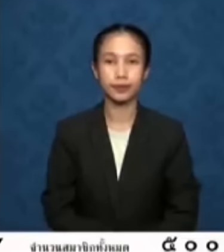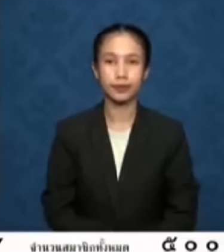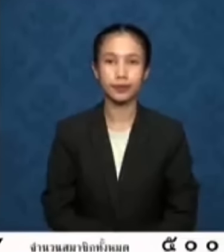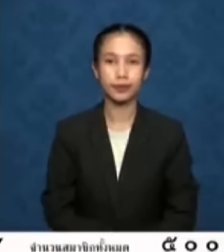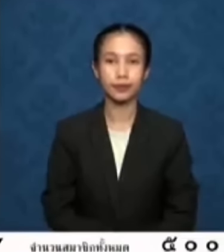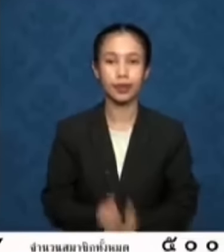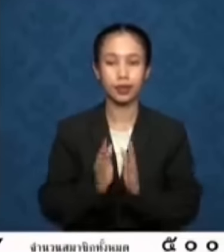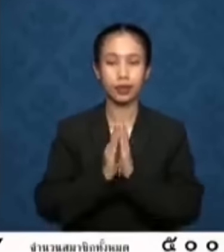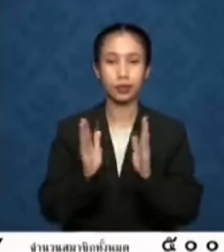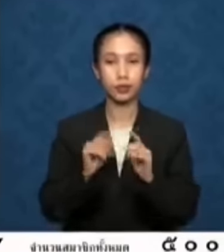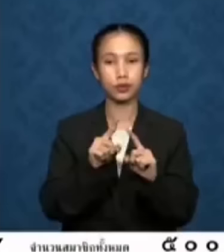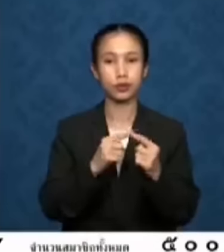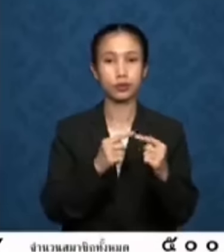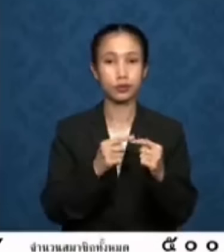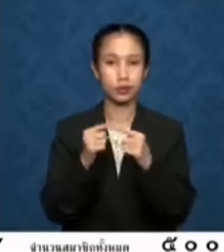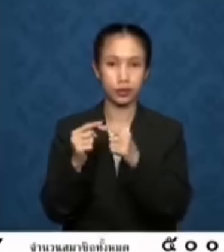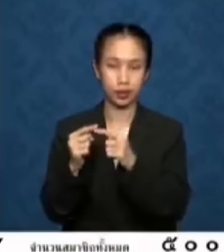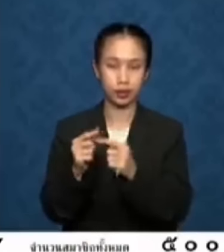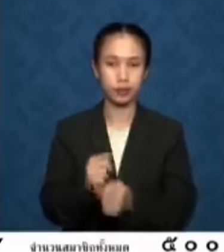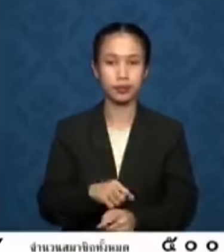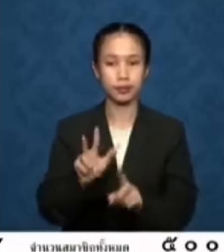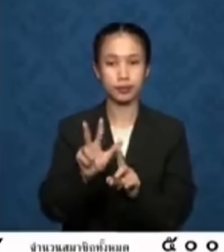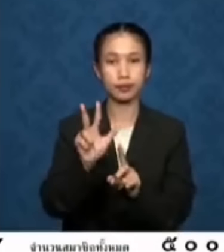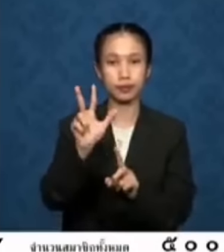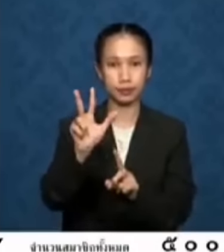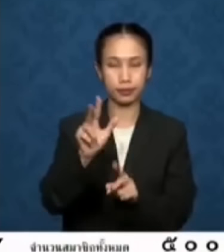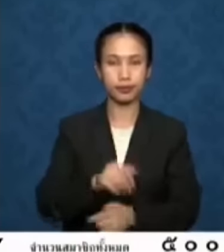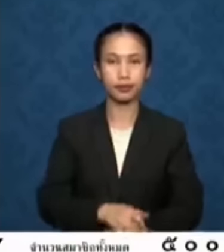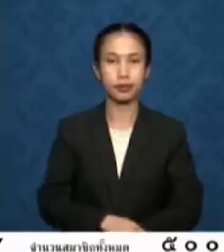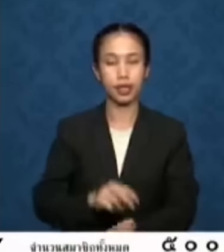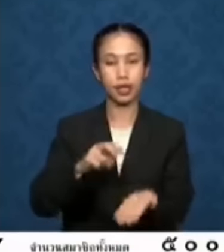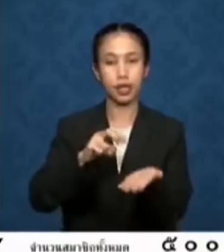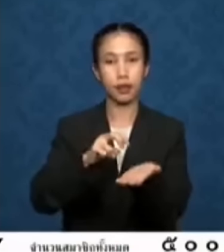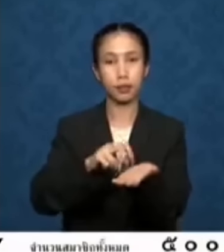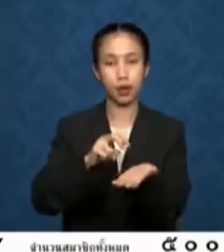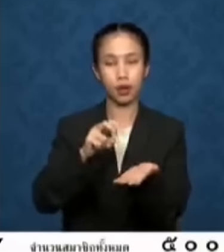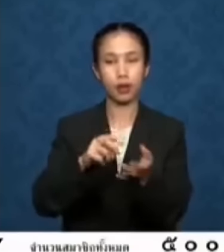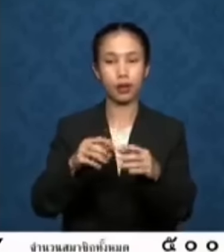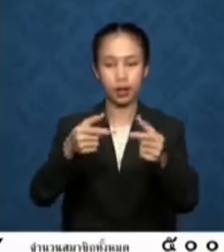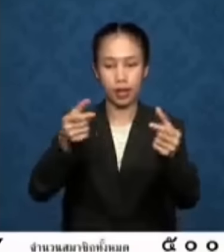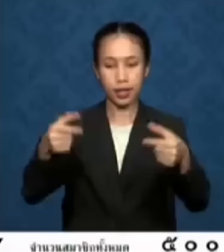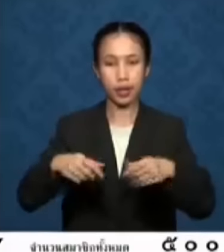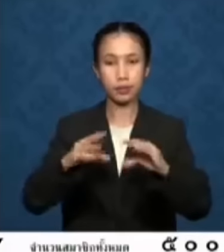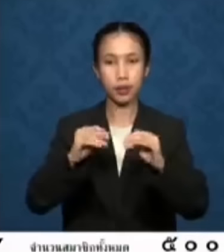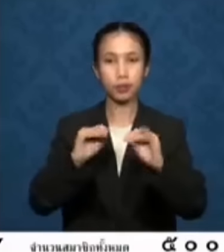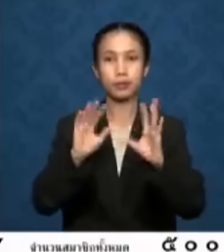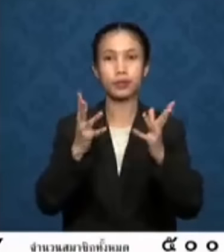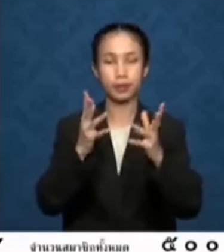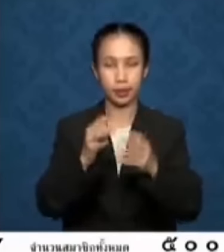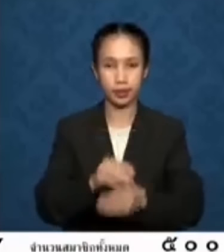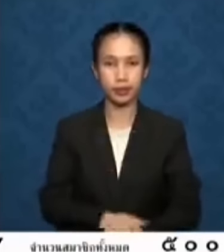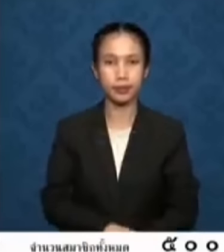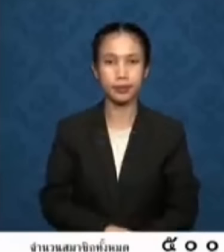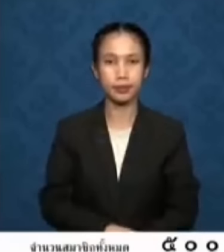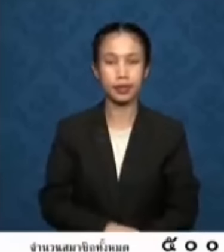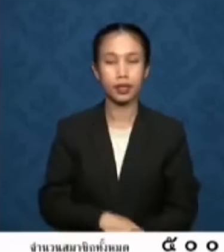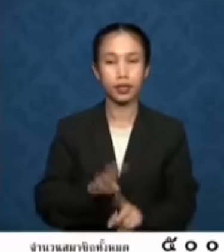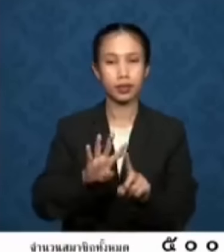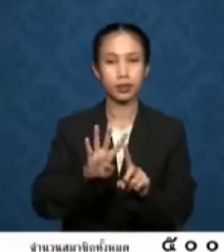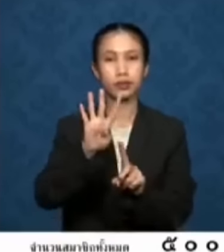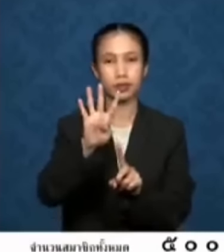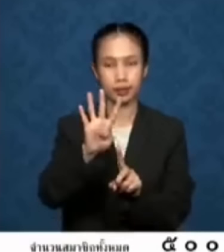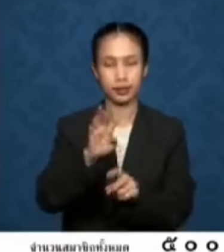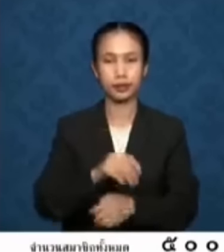ครับขอบคุณครับต่อไปเป็นเรื่องระเบียบวาระที่3ครับรับรองรายงานการประชุมไม่มีนะครับขอเข้าสู่ระเบียบวาระที่